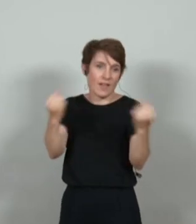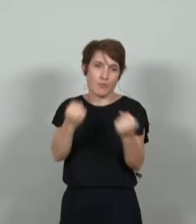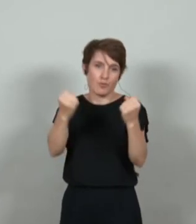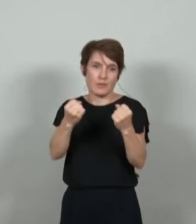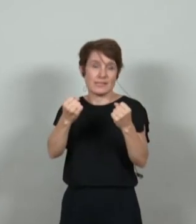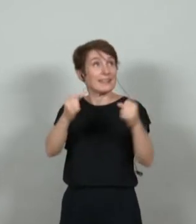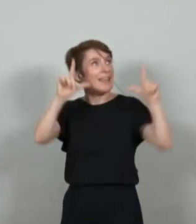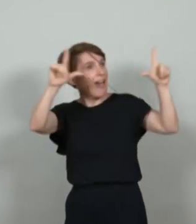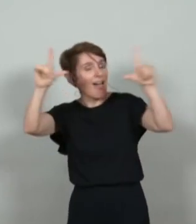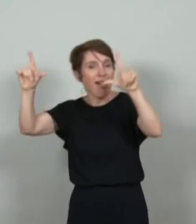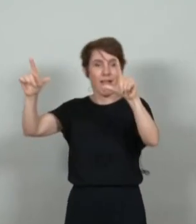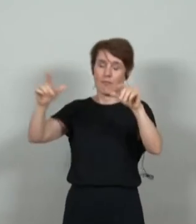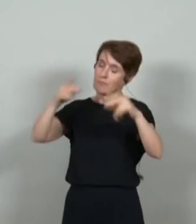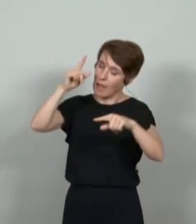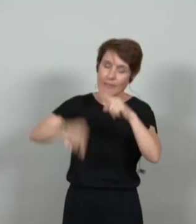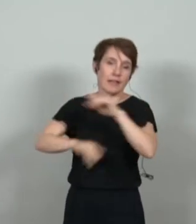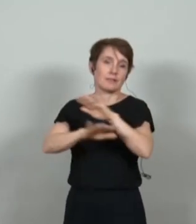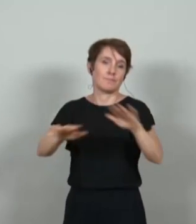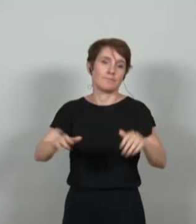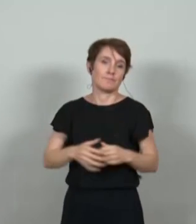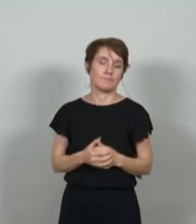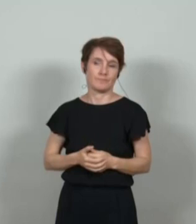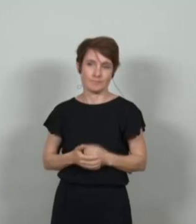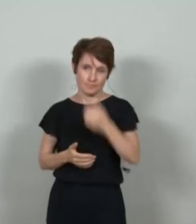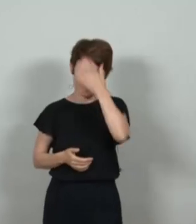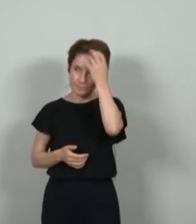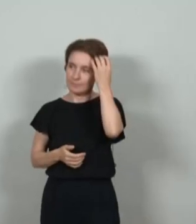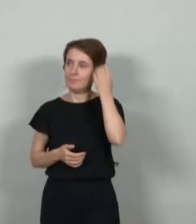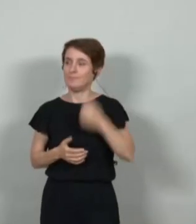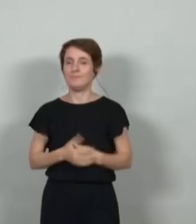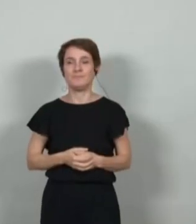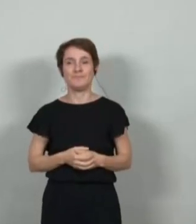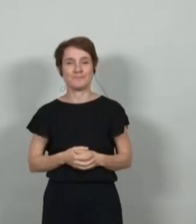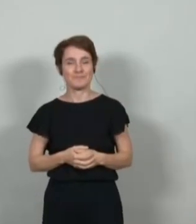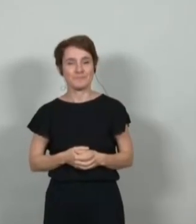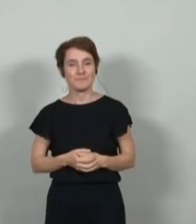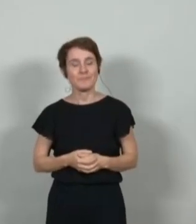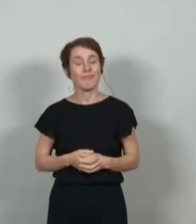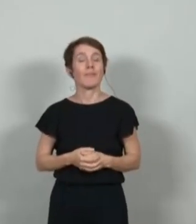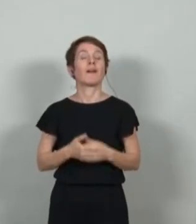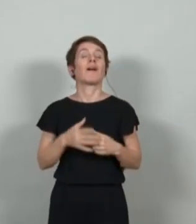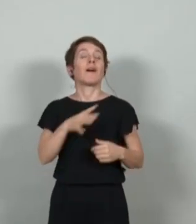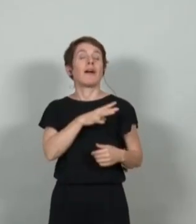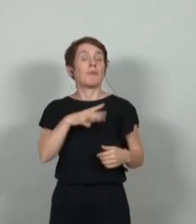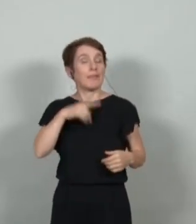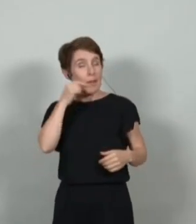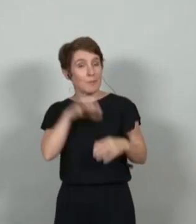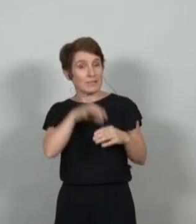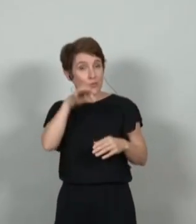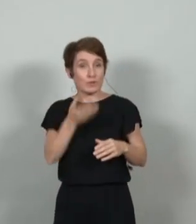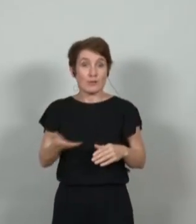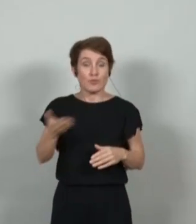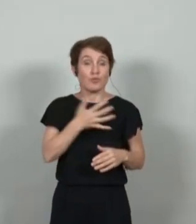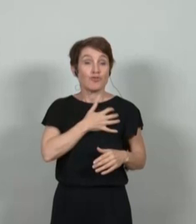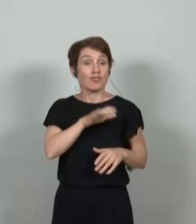merci Monsieur le Maire Monsieur le Maire Mesdames et Messieurs les élus chers grenobloise chère grenoblois nous avons